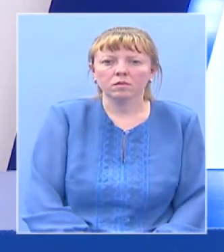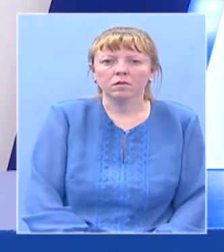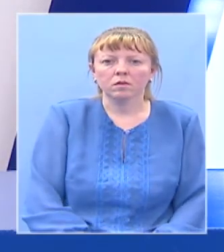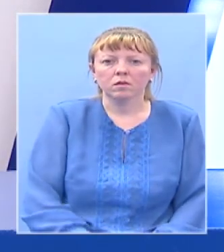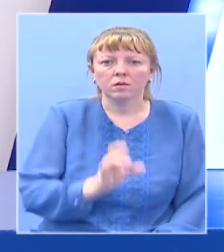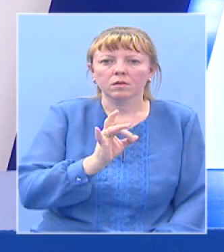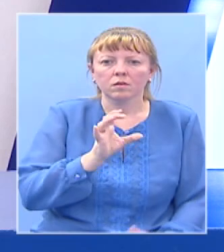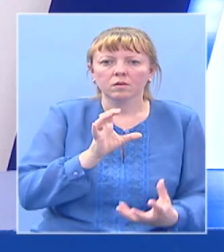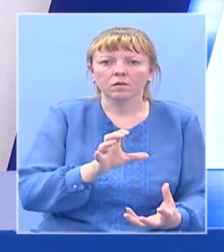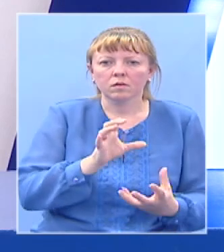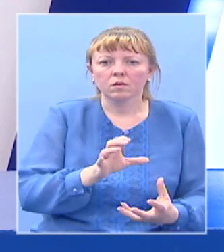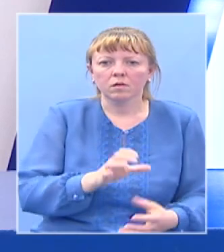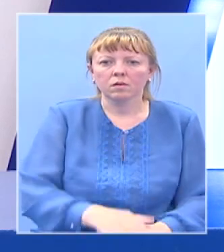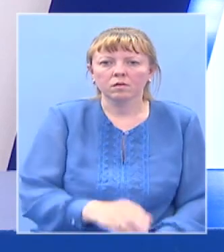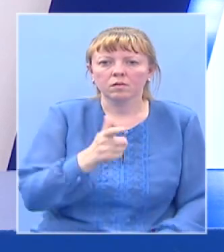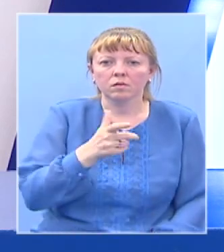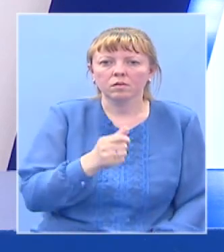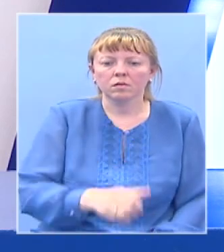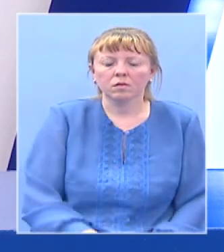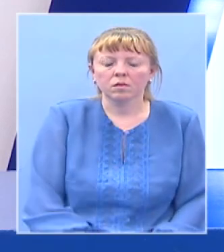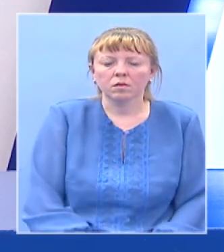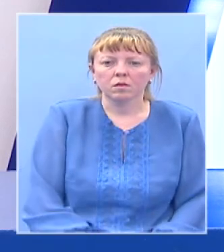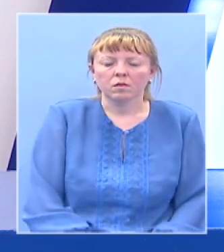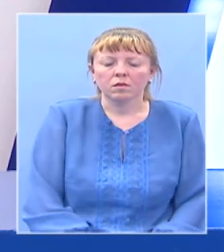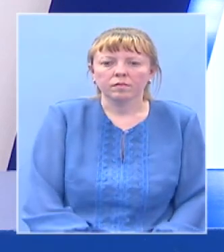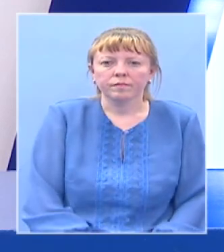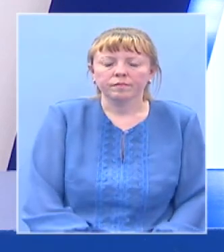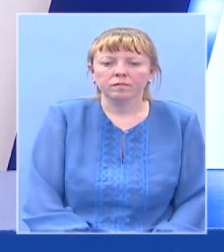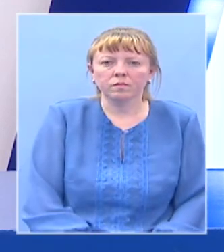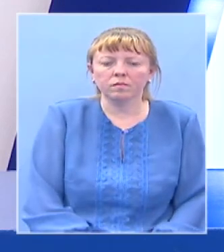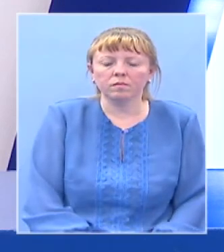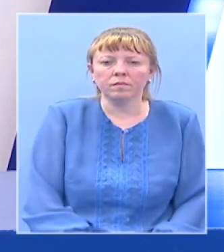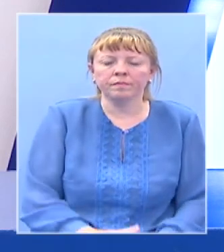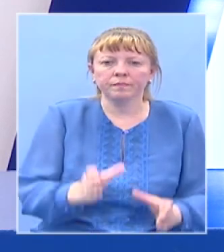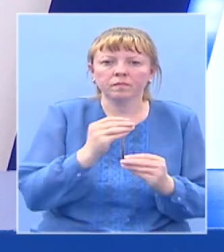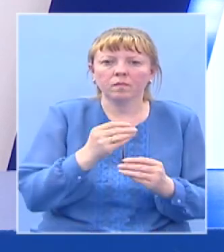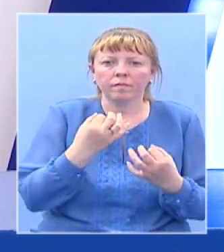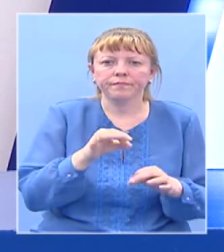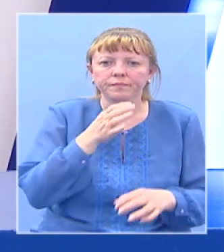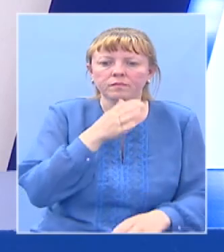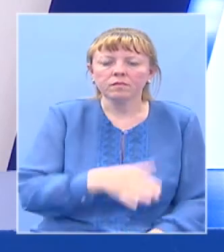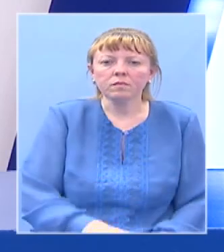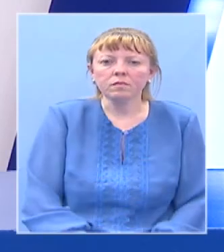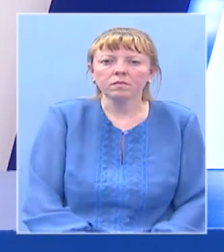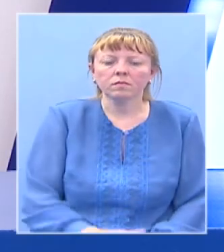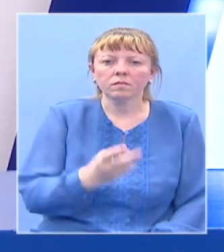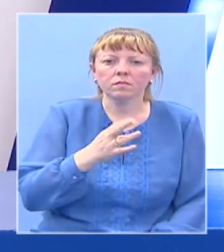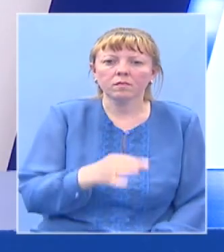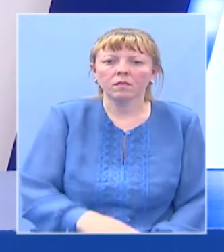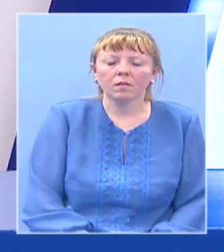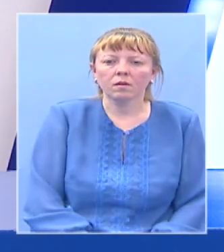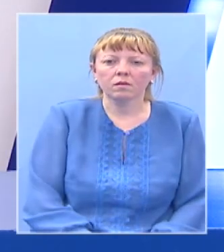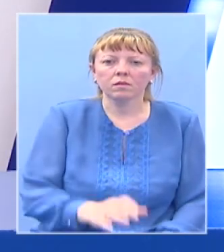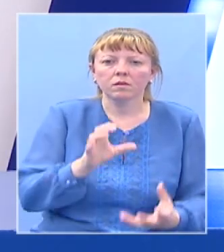сфере транспорта услуги это у нас обеспечение Свободы выбора услугу потребителя